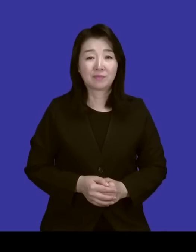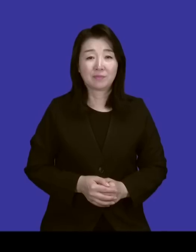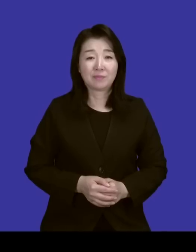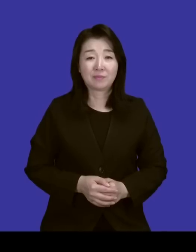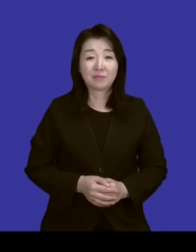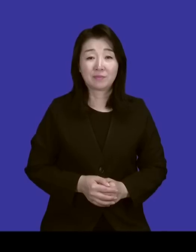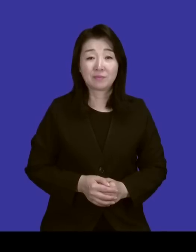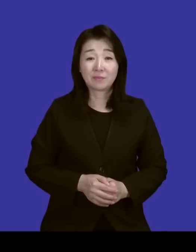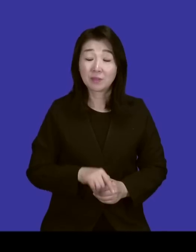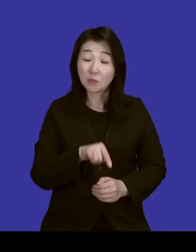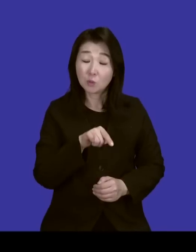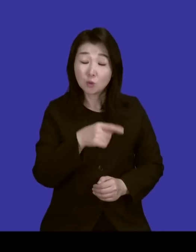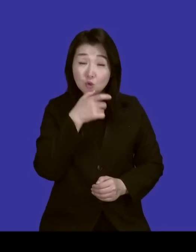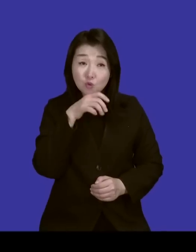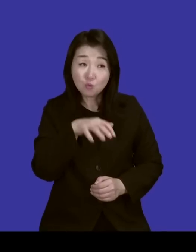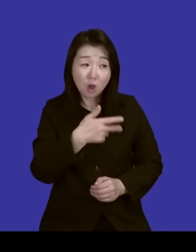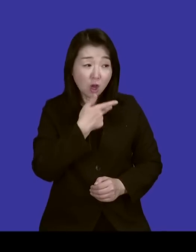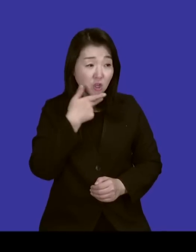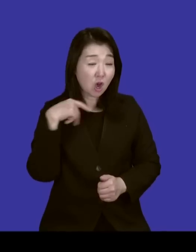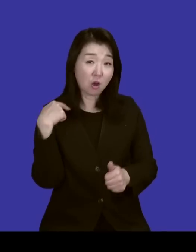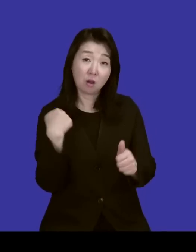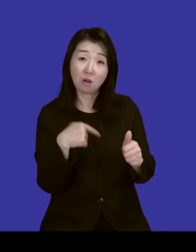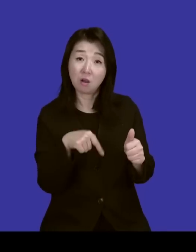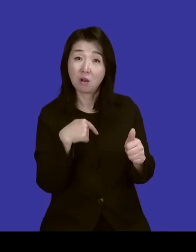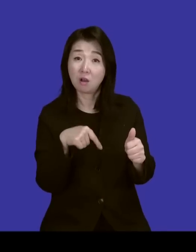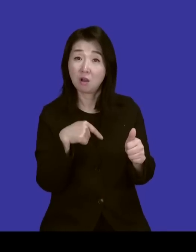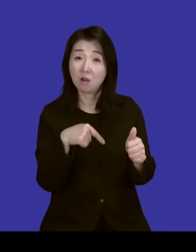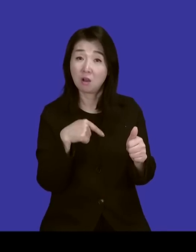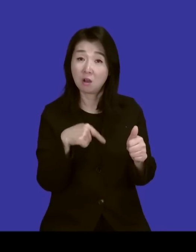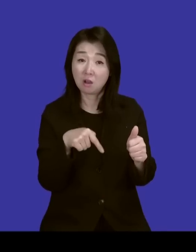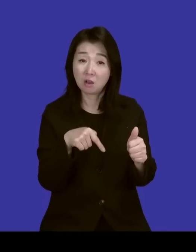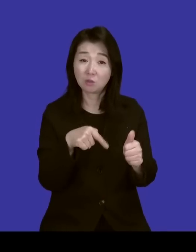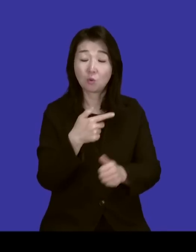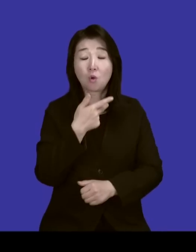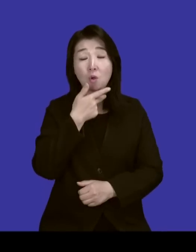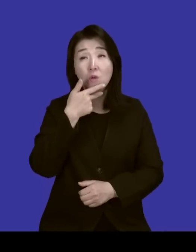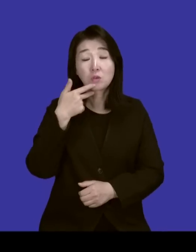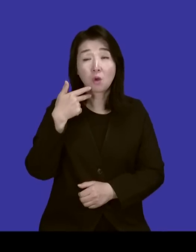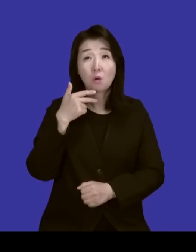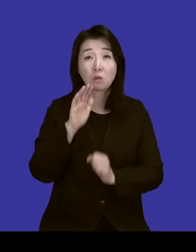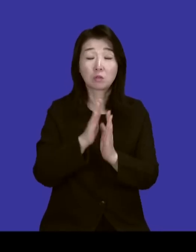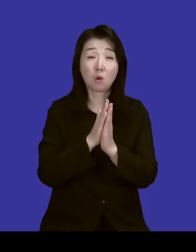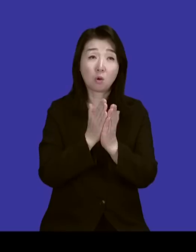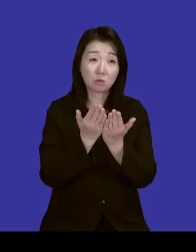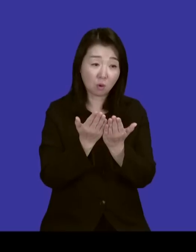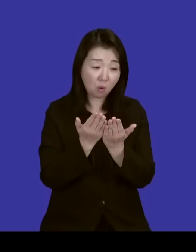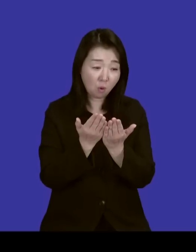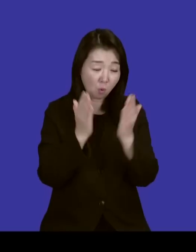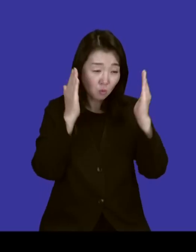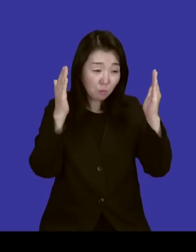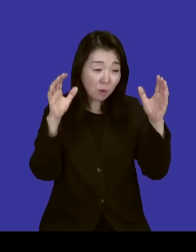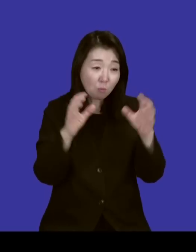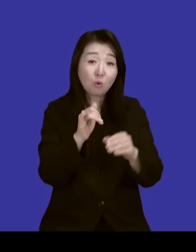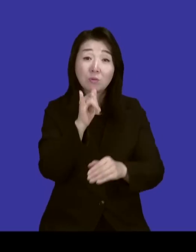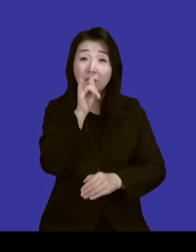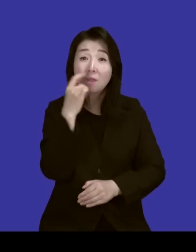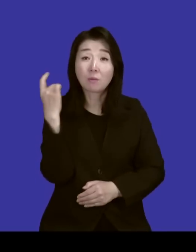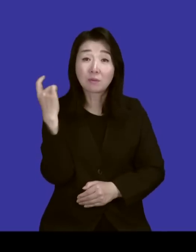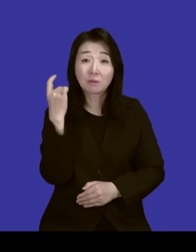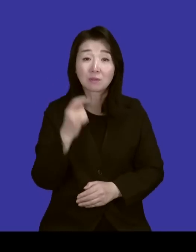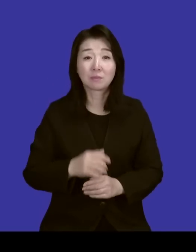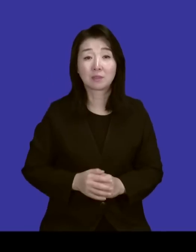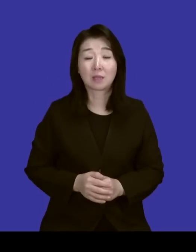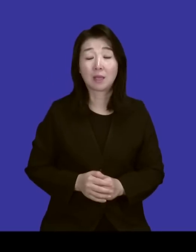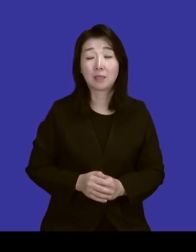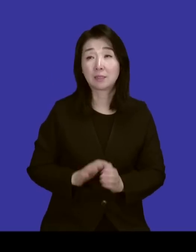거기 영어를 가르쳐주고 예. 또 영어로 성경을 공부하는 그런 모임이 있다고 그래요. 네. 지금 김장환